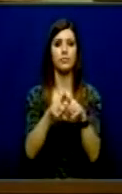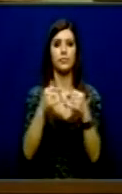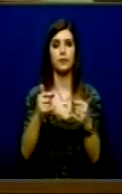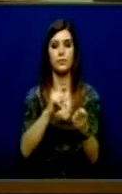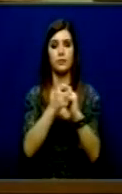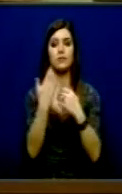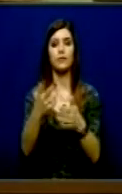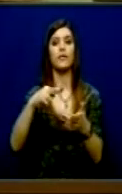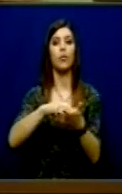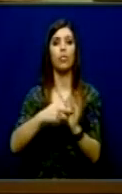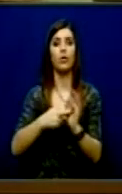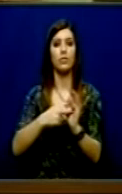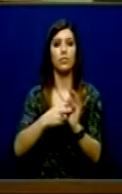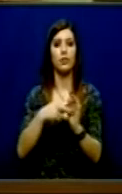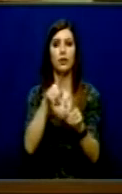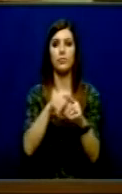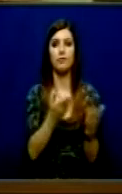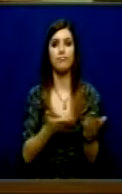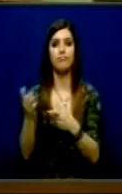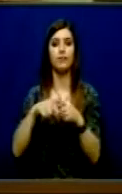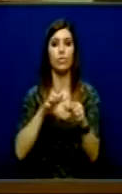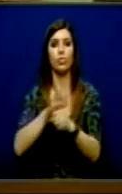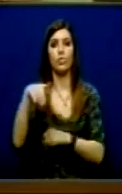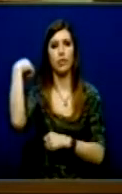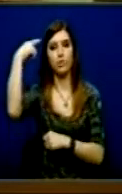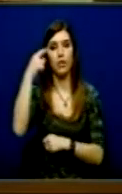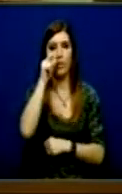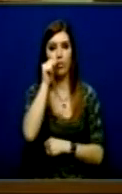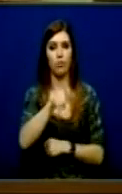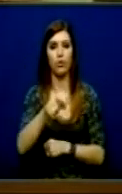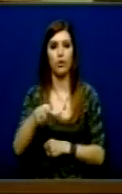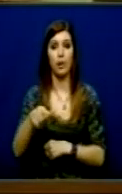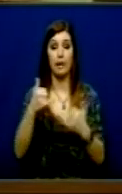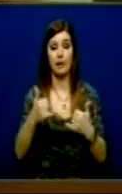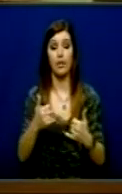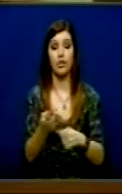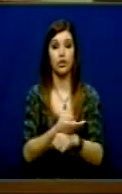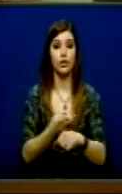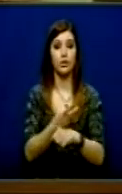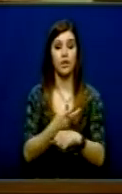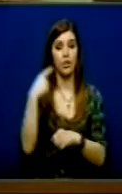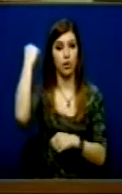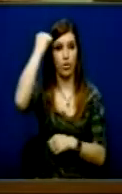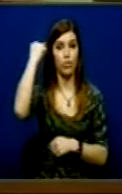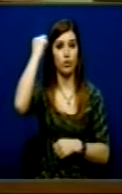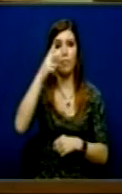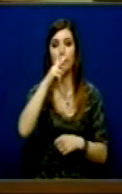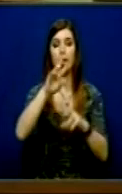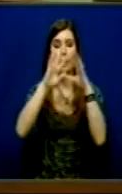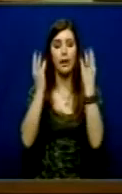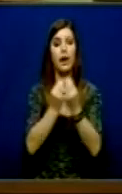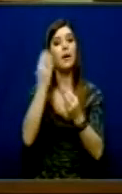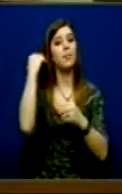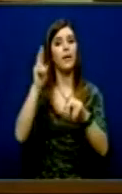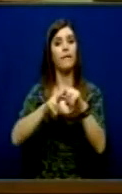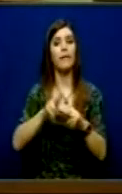qëllim politik kundrejt popullatës shqiptare. Në shtetin e Kosovës sot vazhdojnë të konsiderohen valide të gjitha ato vendime nga periudha